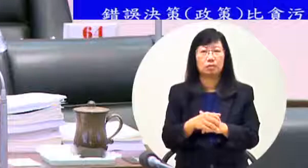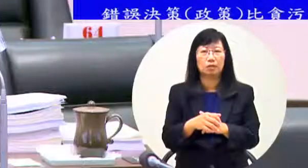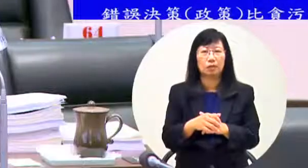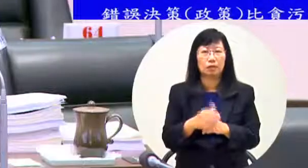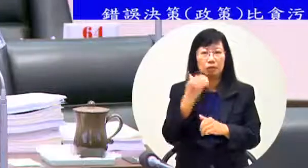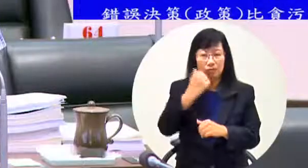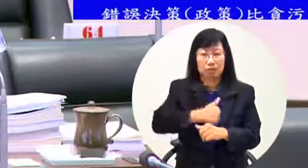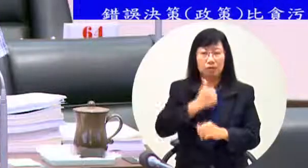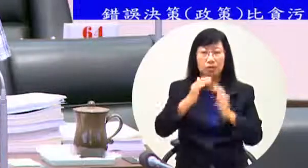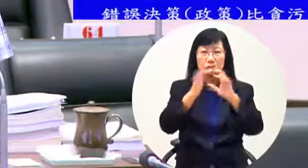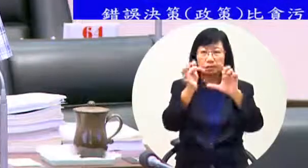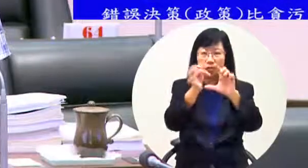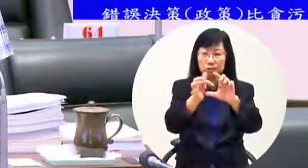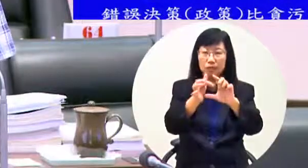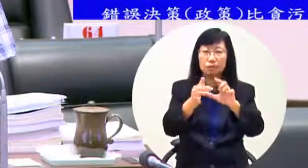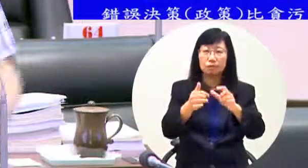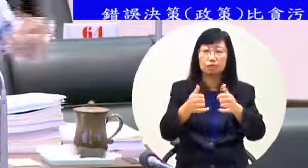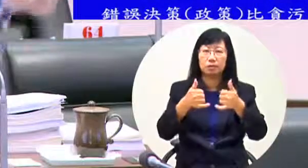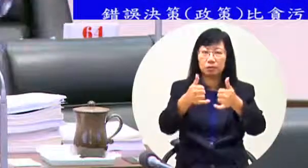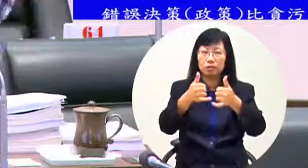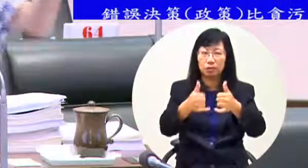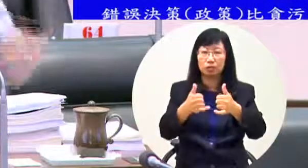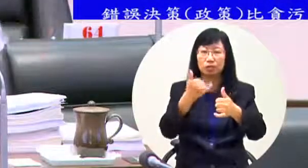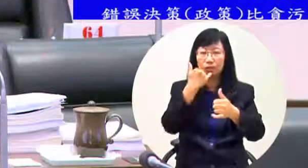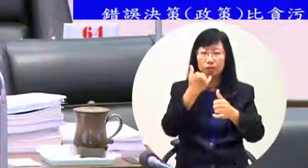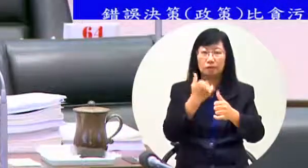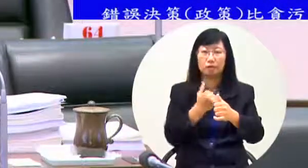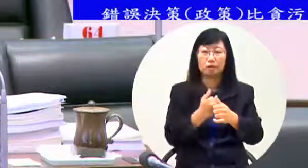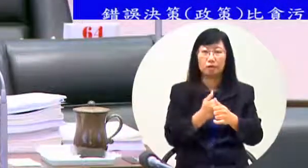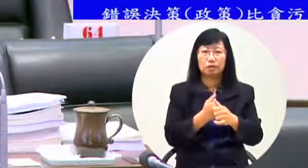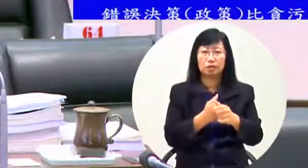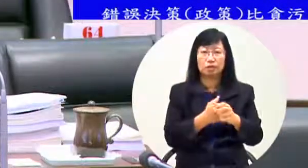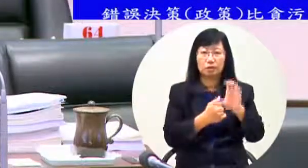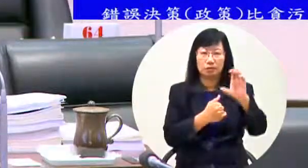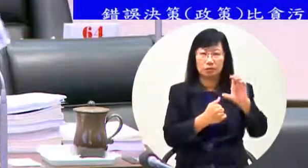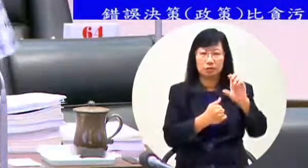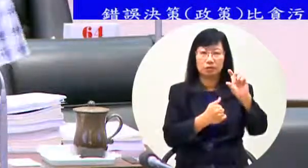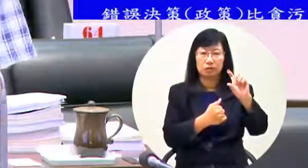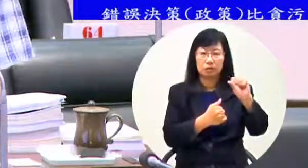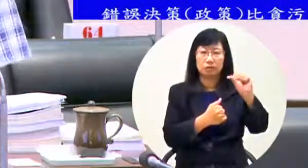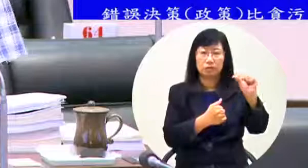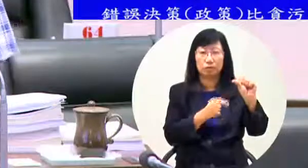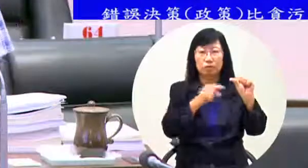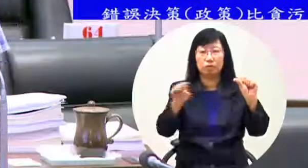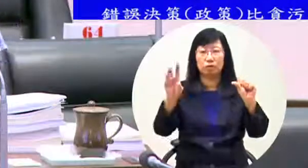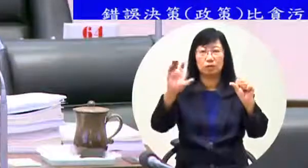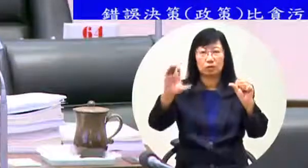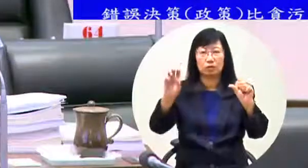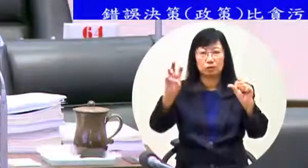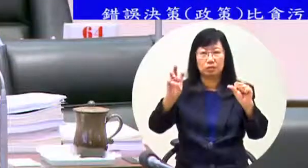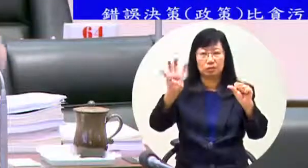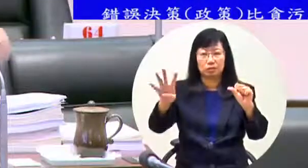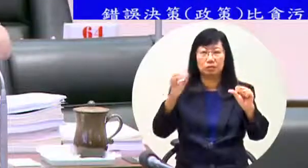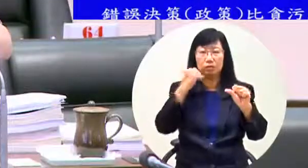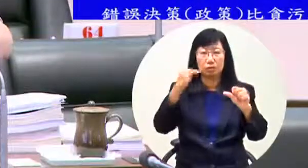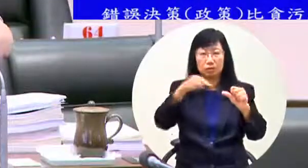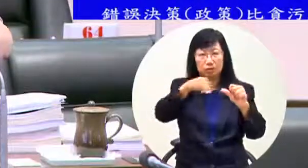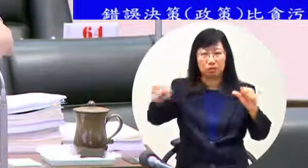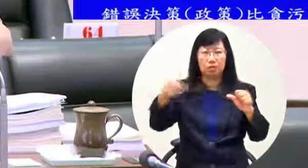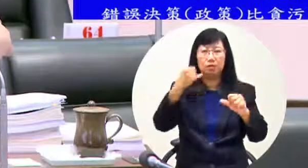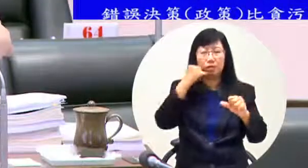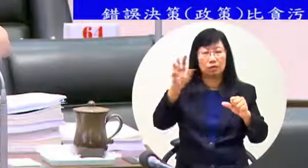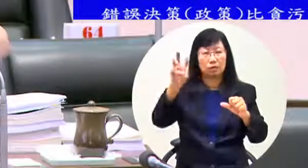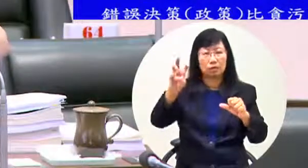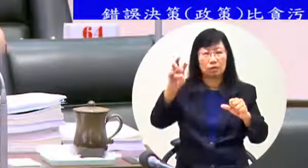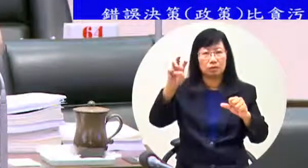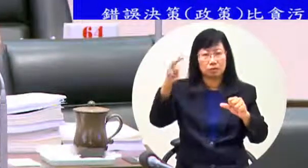运，从 R10 这个 C15 到 C34， 乃到6啊到37了，能够把它捷